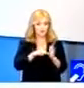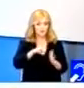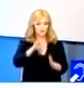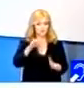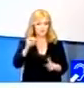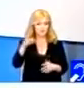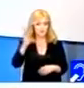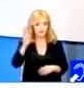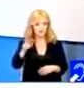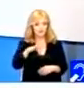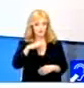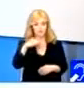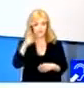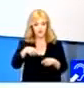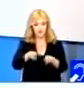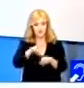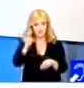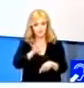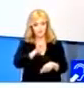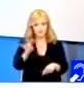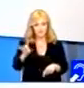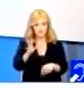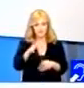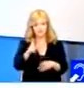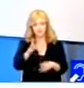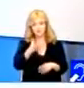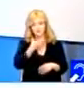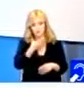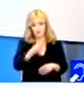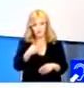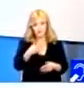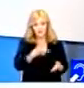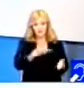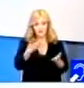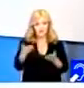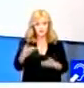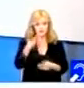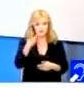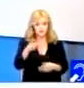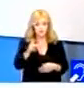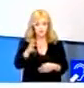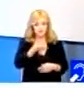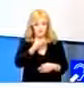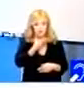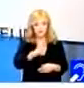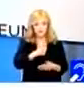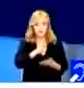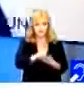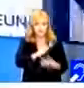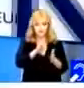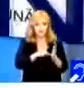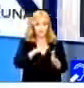secole au jucat atât un rol religios cât și unul militar. Vă invităm să le admirați timp de 100 de secunde. Privește România în